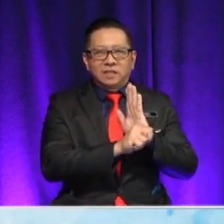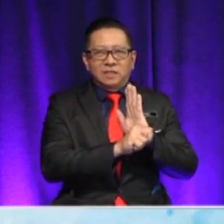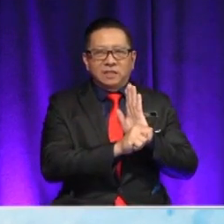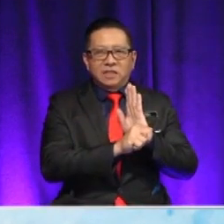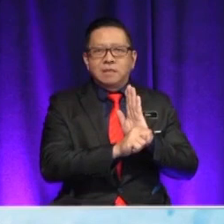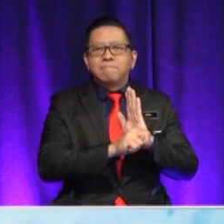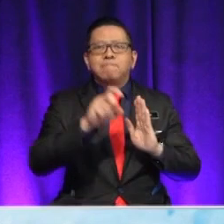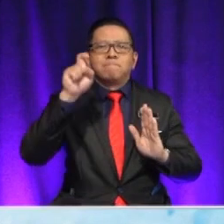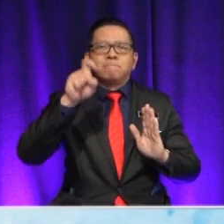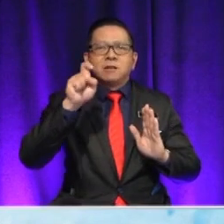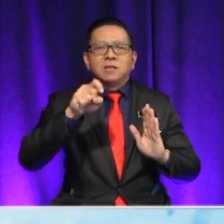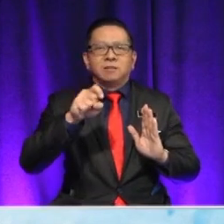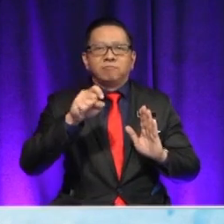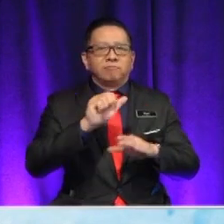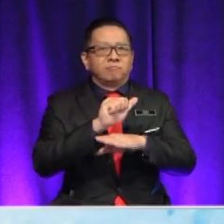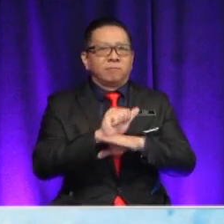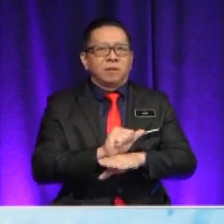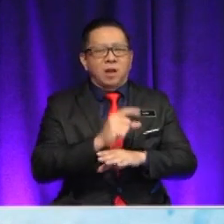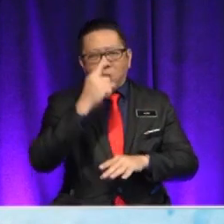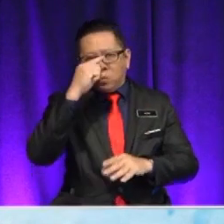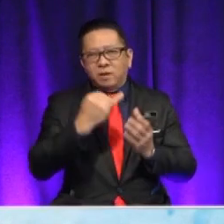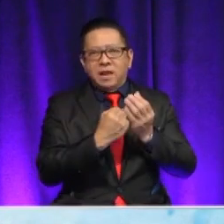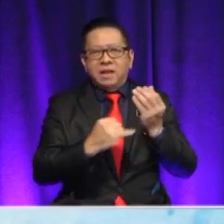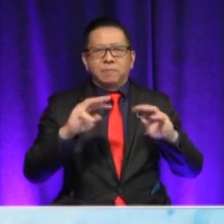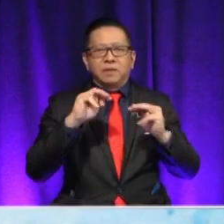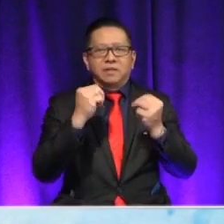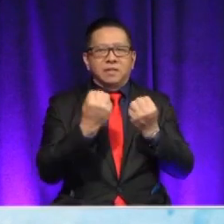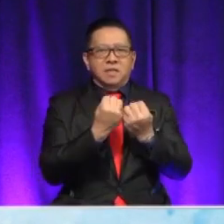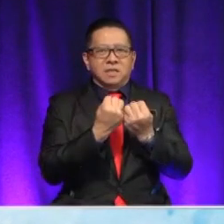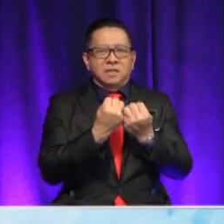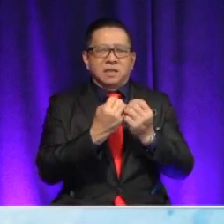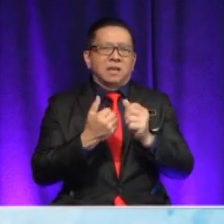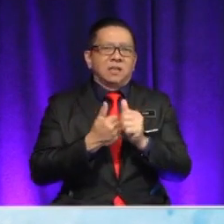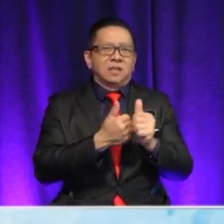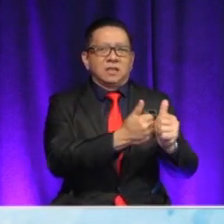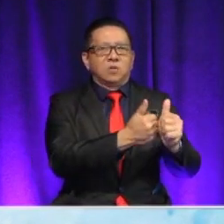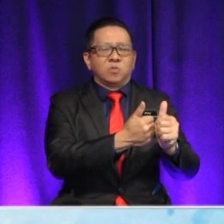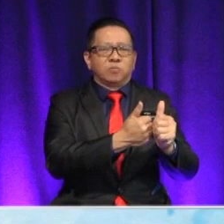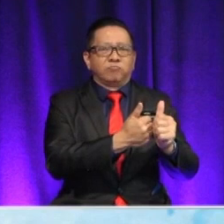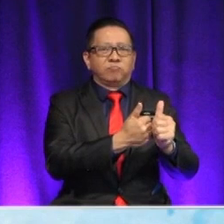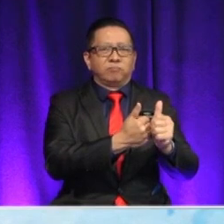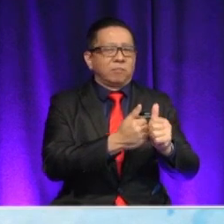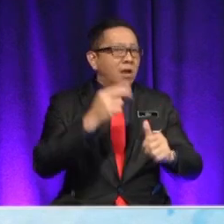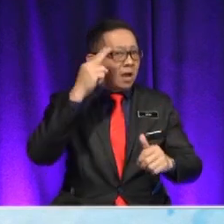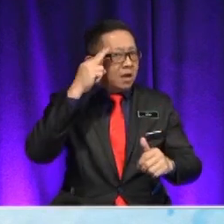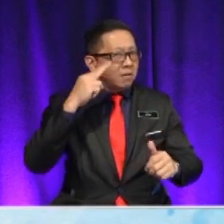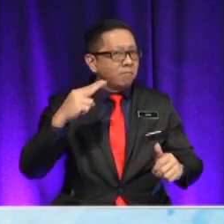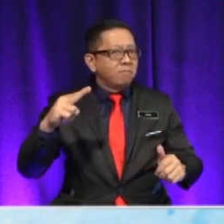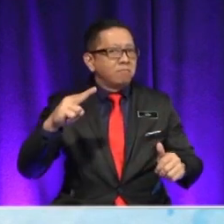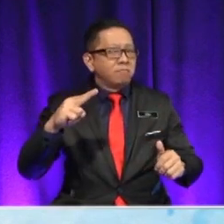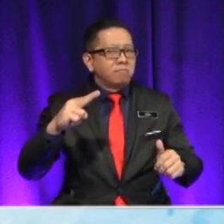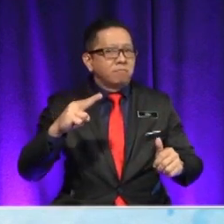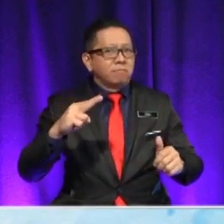perlu diamalkan untuk melahirkan masyarakat yang patuh pada ajaran dan kepercayaan masing-masing. Oleh itu,